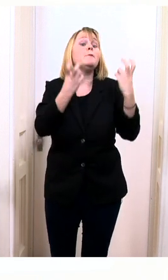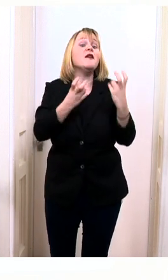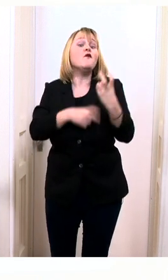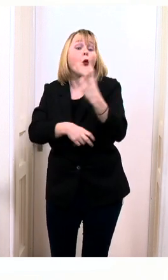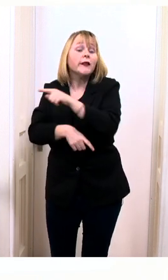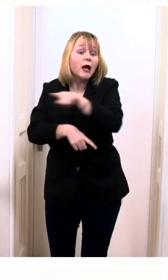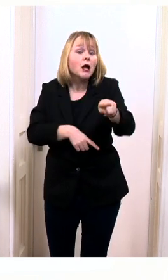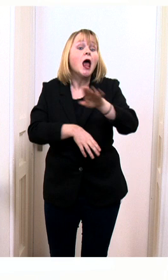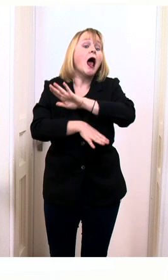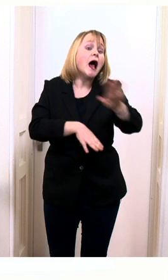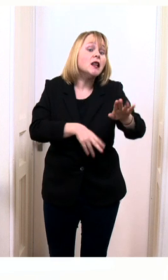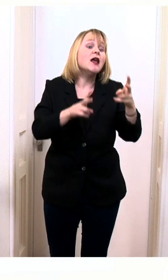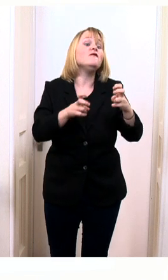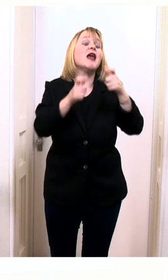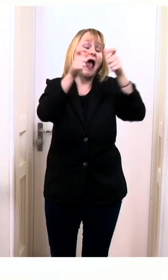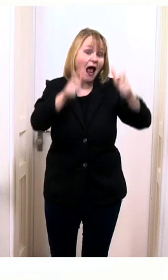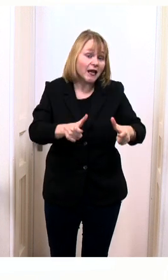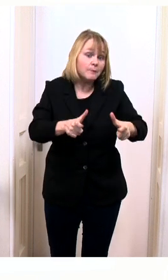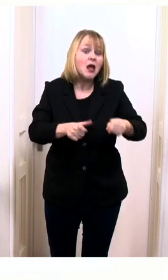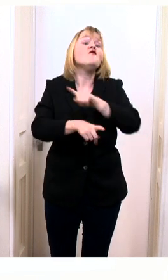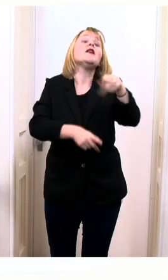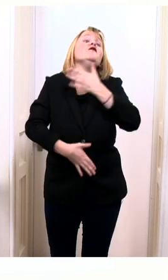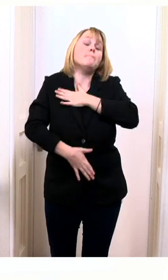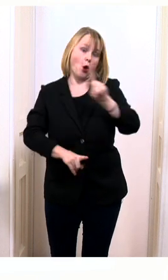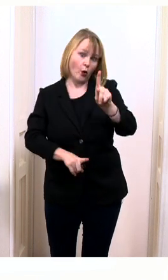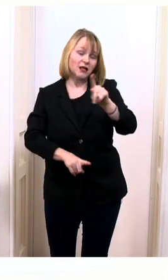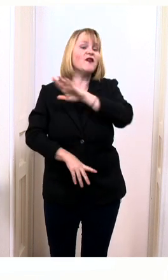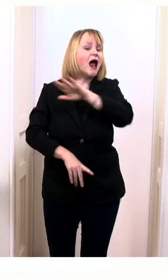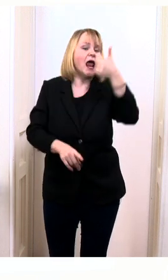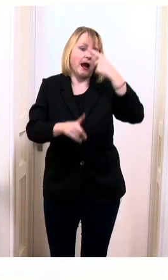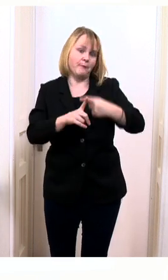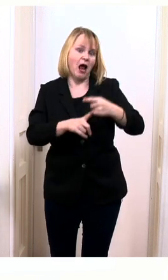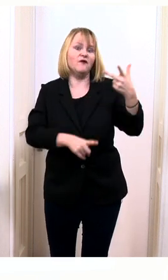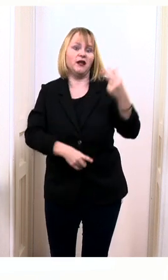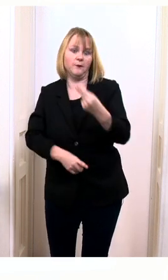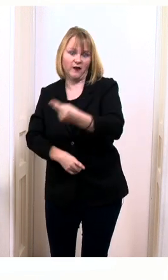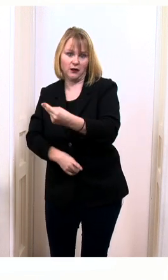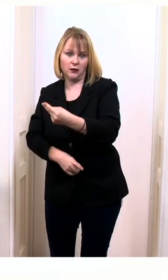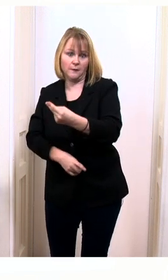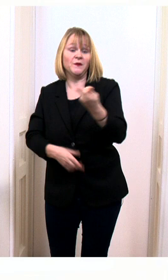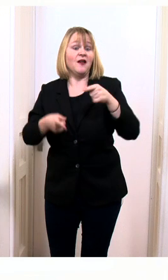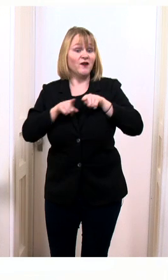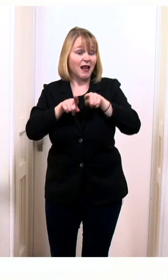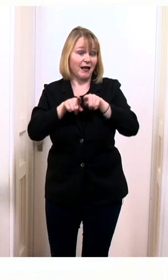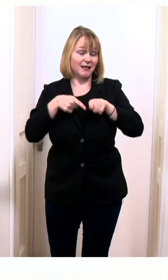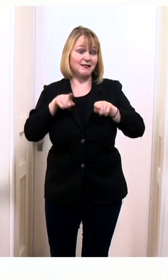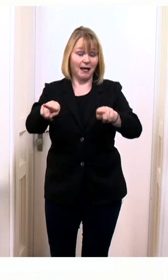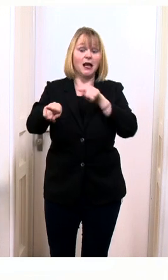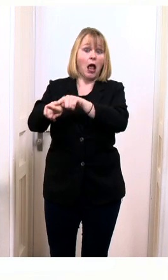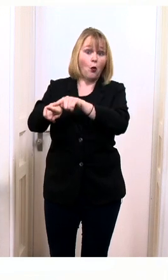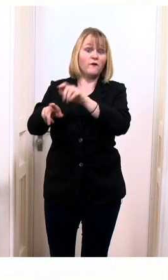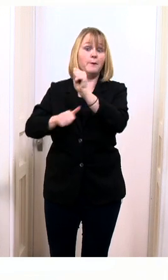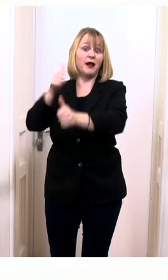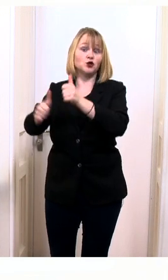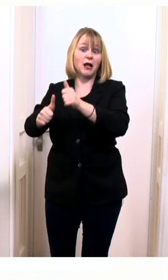wollen, einmal geimpft haben. Parallel dazu wird auch das Personal in der Pflege geimpft, also in